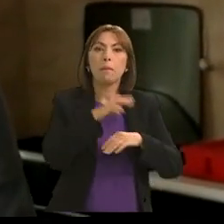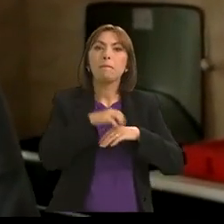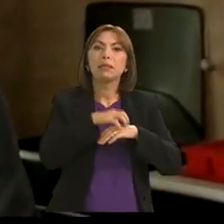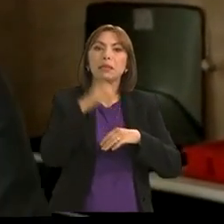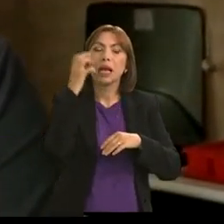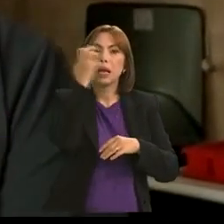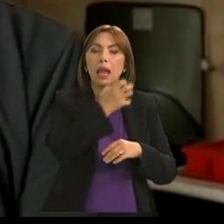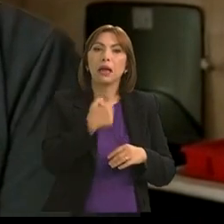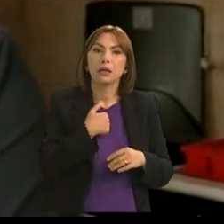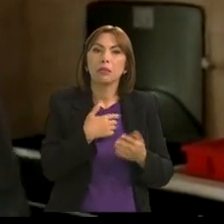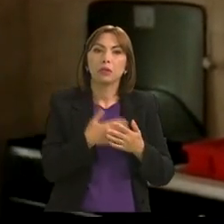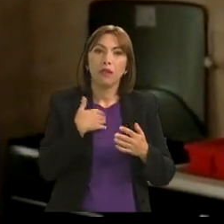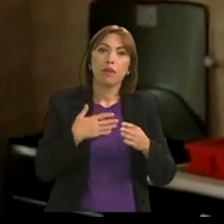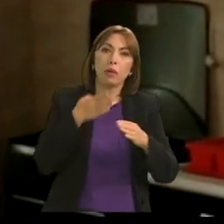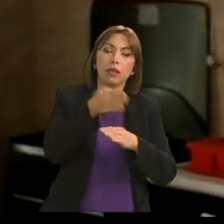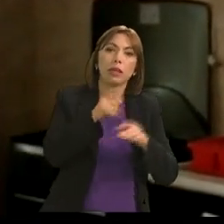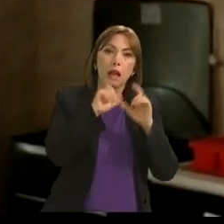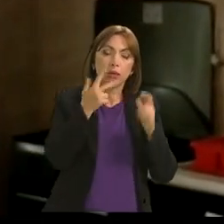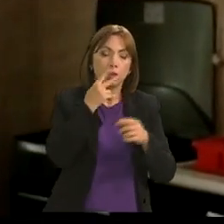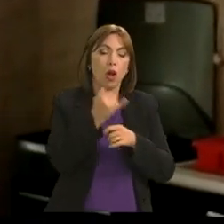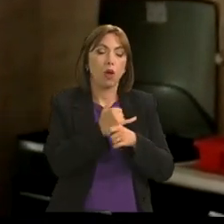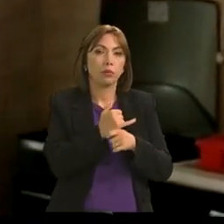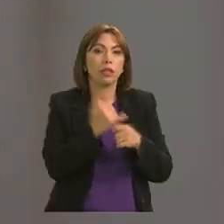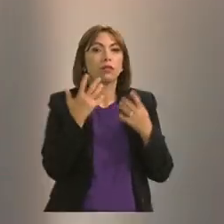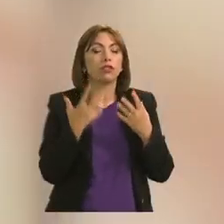urmă, pentru că vreau să intru în apartament să constat